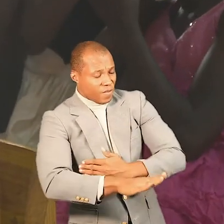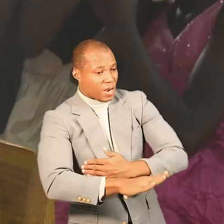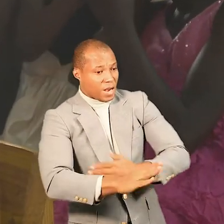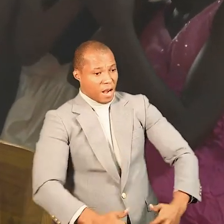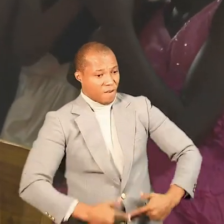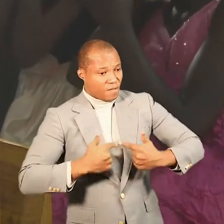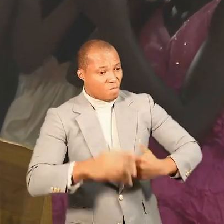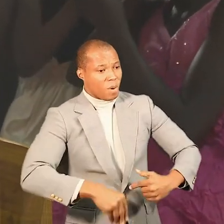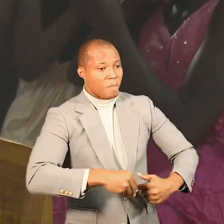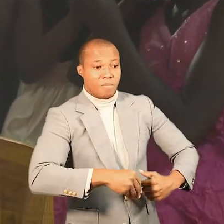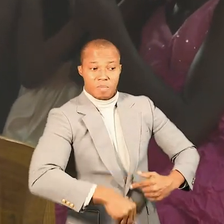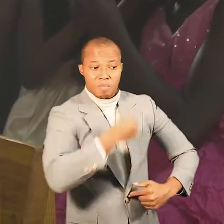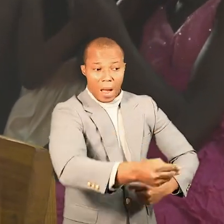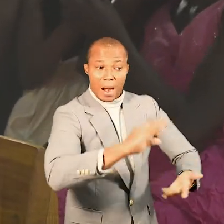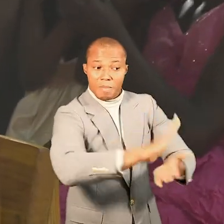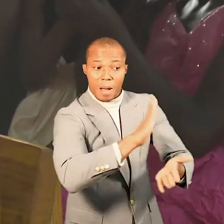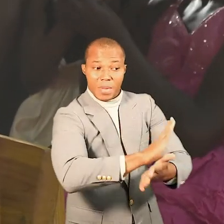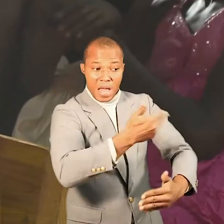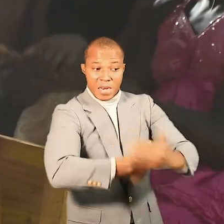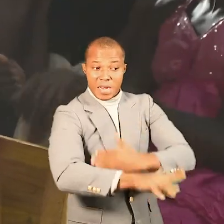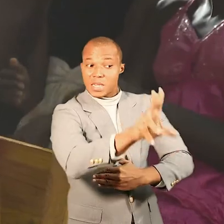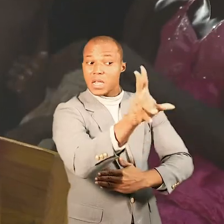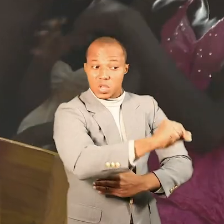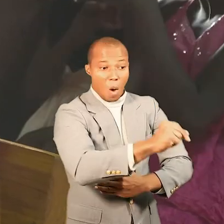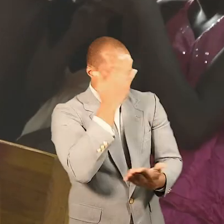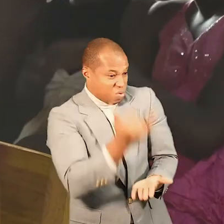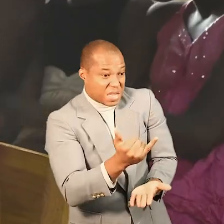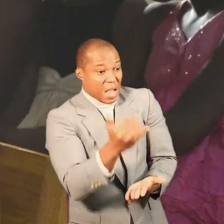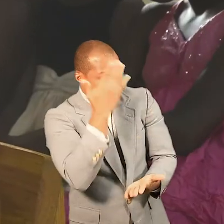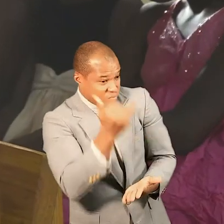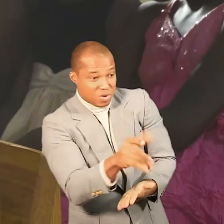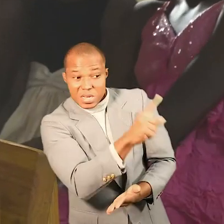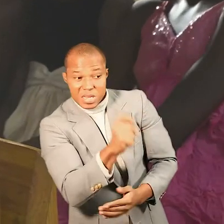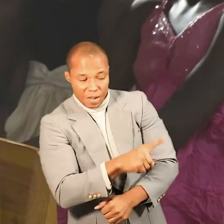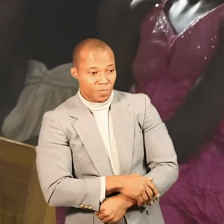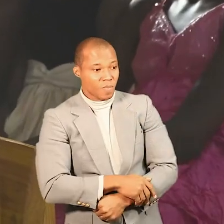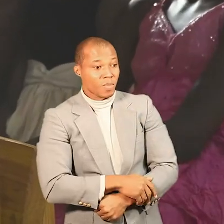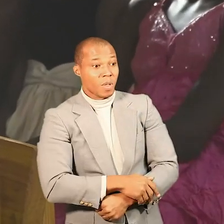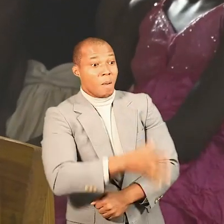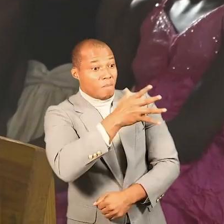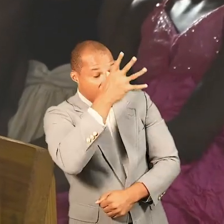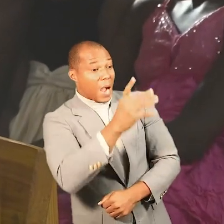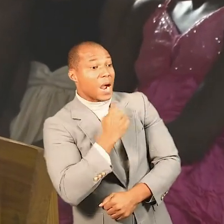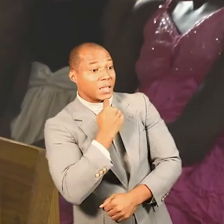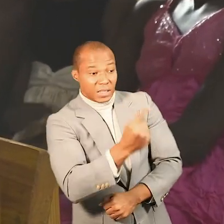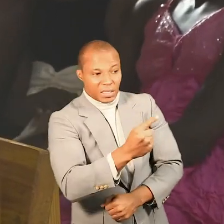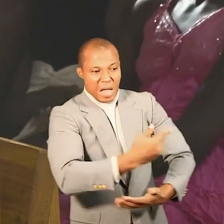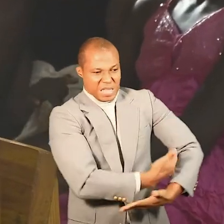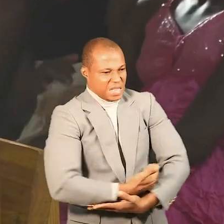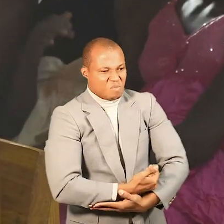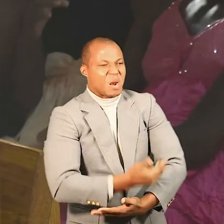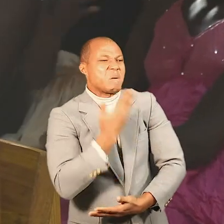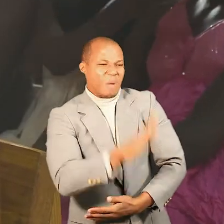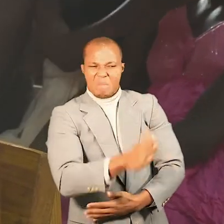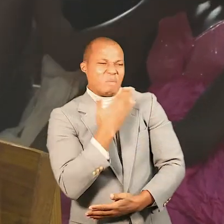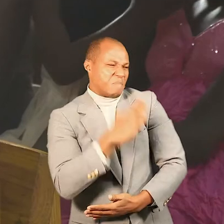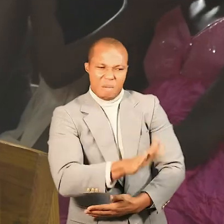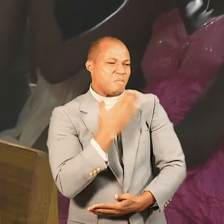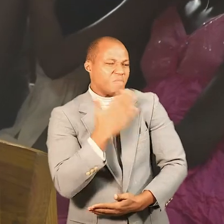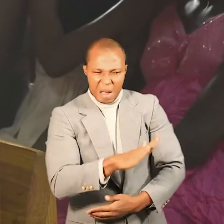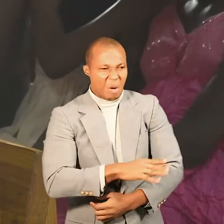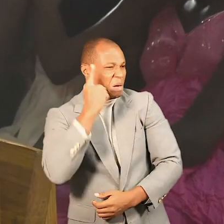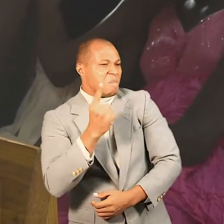ou obligé pa ba adolescence dit si non a si moun ça pa bon li pa bon pa besoin